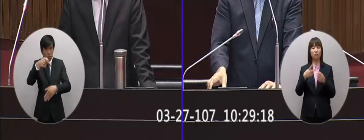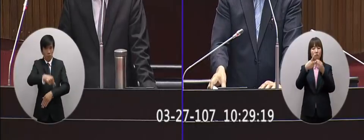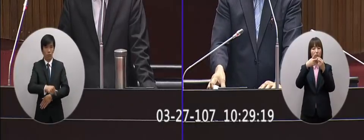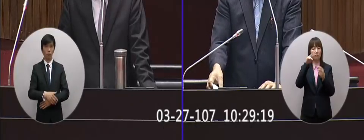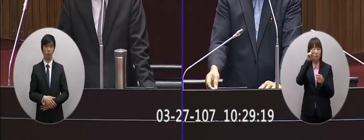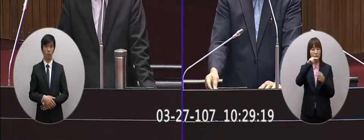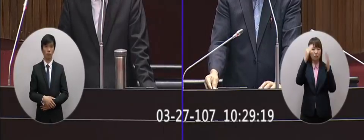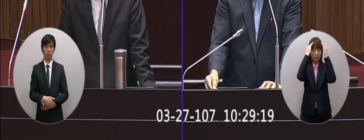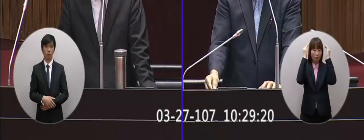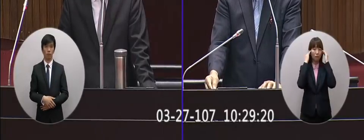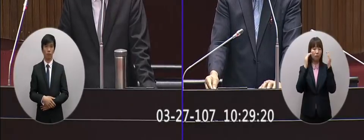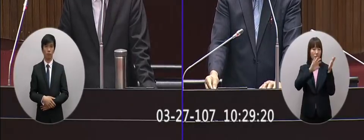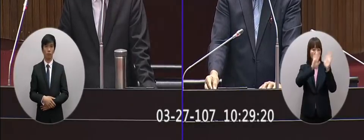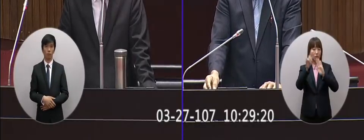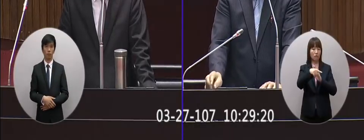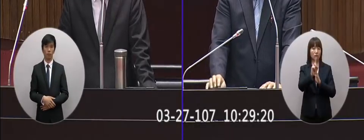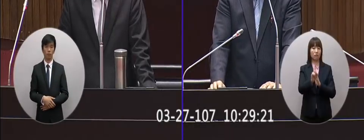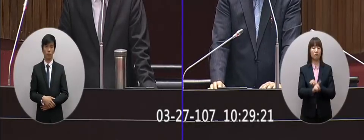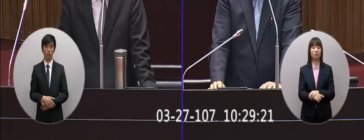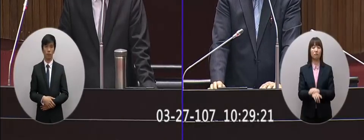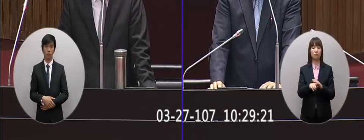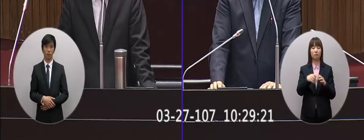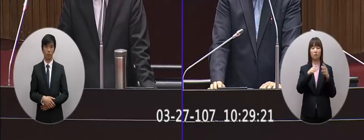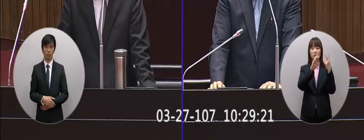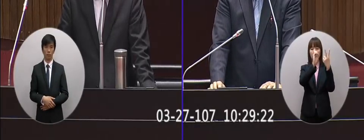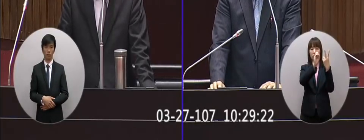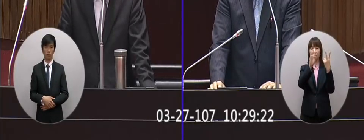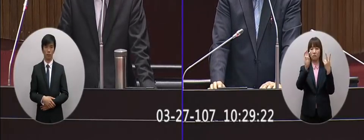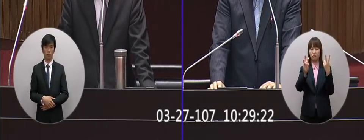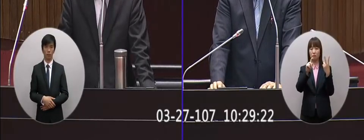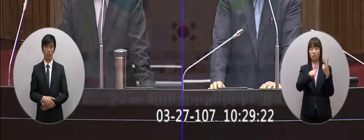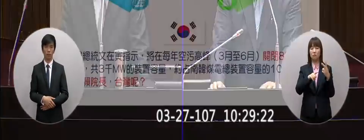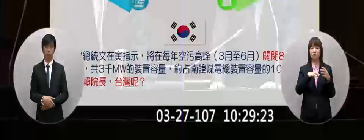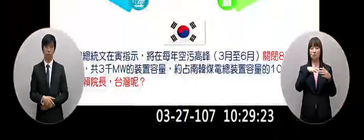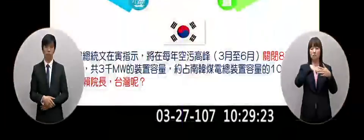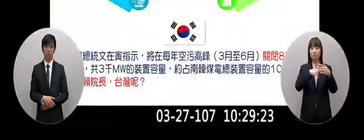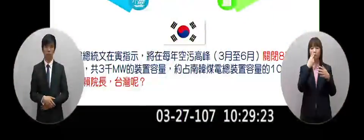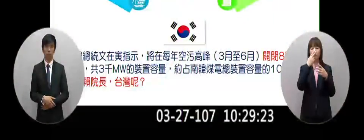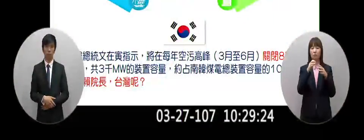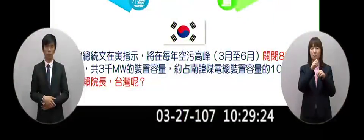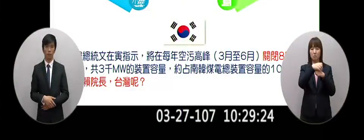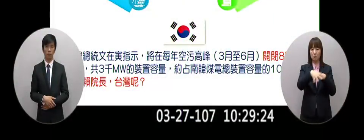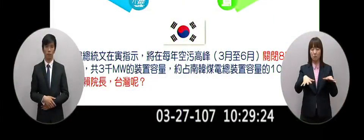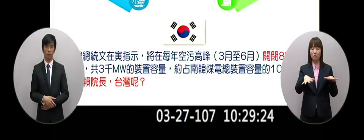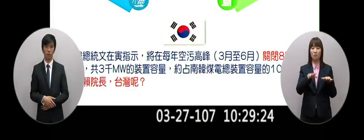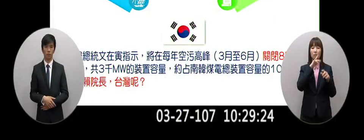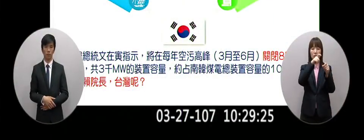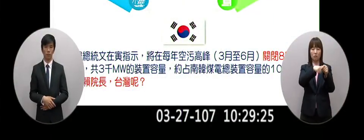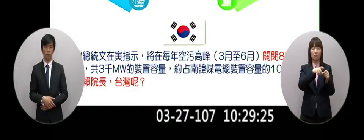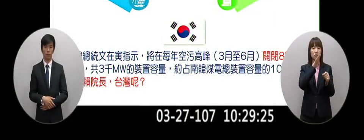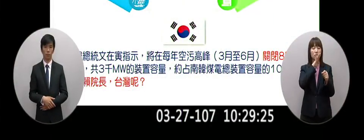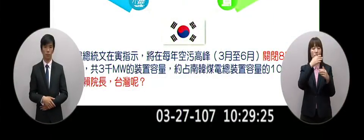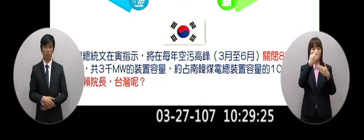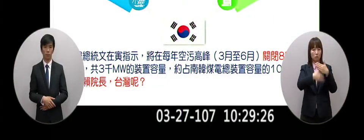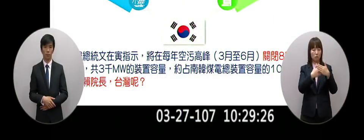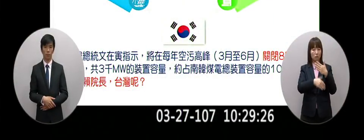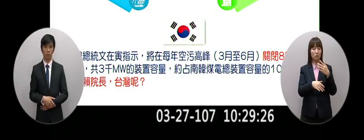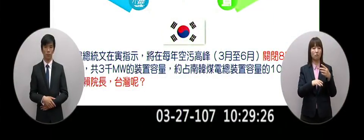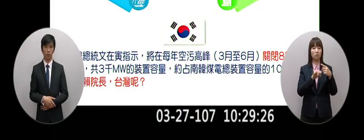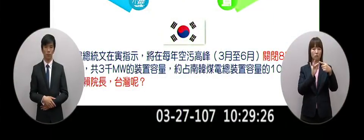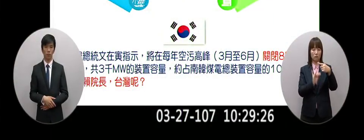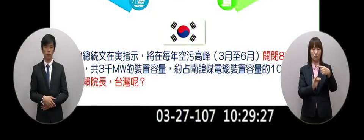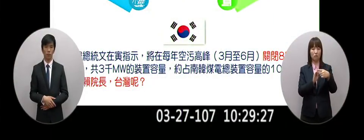我们来看看韩国好不好？韩国在2030年的温室气体排放目的要下降